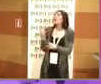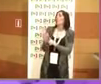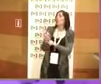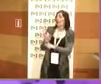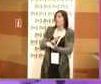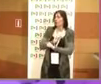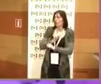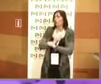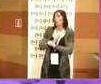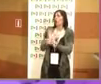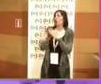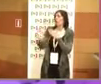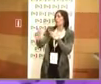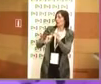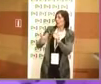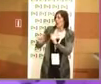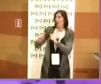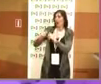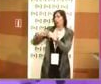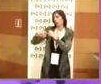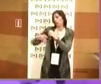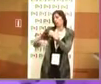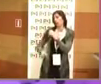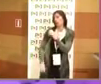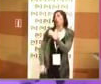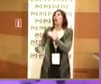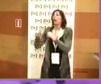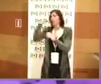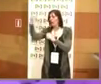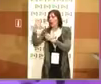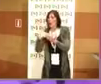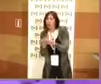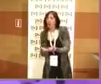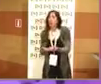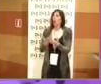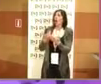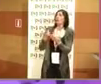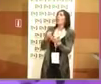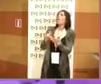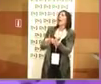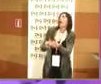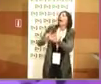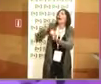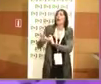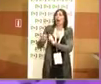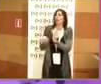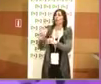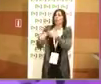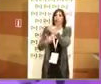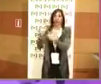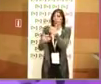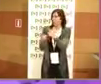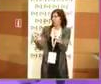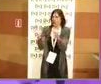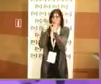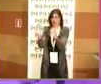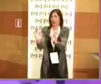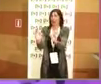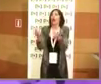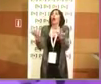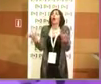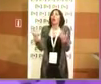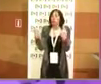confronti del mercato e delle imprese. Non c'è uno straccio di idea, una proposta per il rilancio produttivo. E questo è così